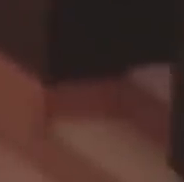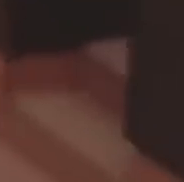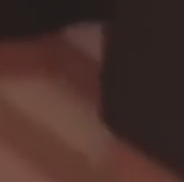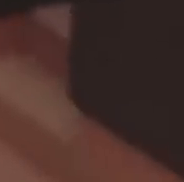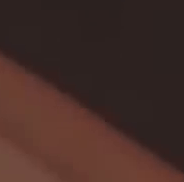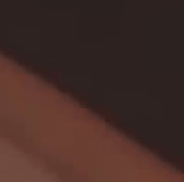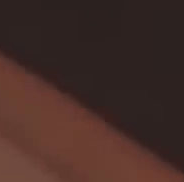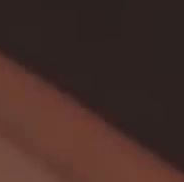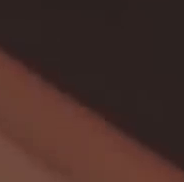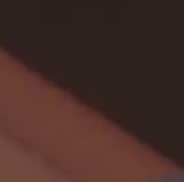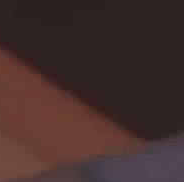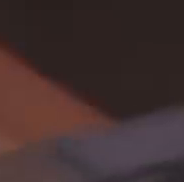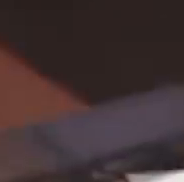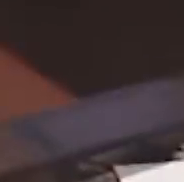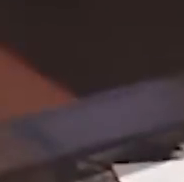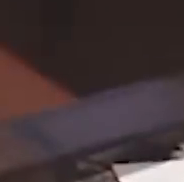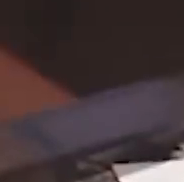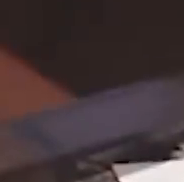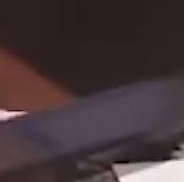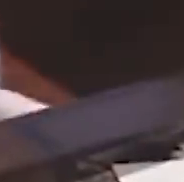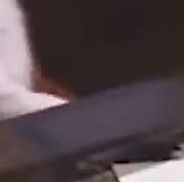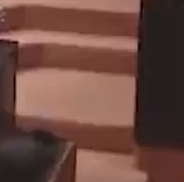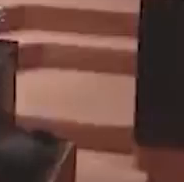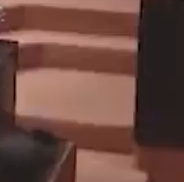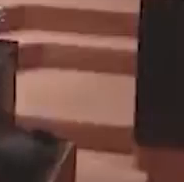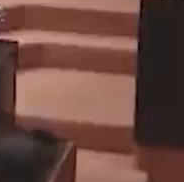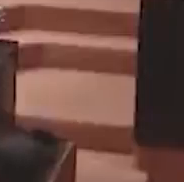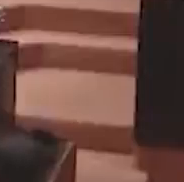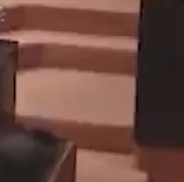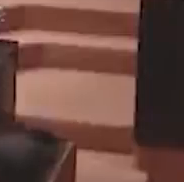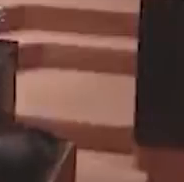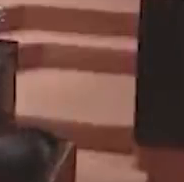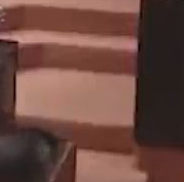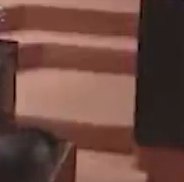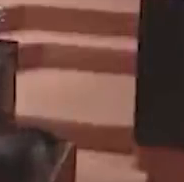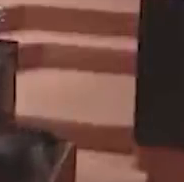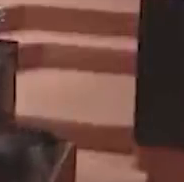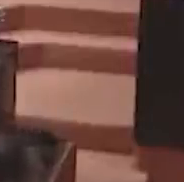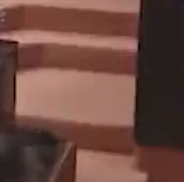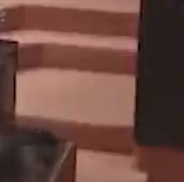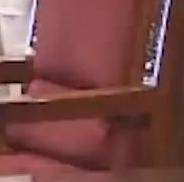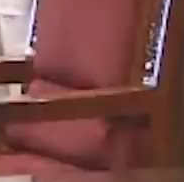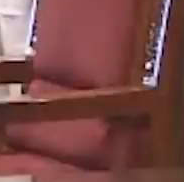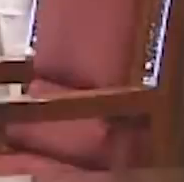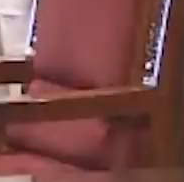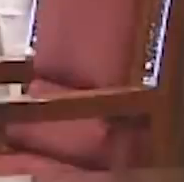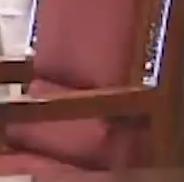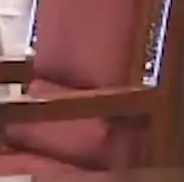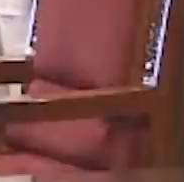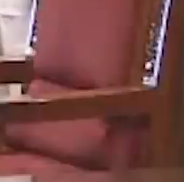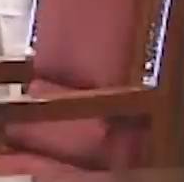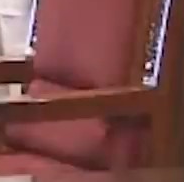කරමින් මැතිවරණයට තරඟ වැදුණු එස් ජගත් සමරවික්‍රමාද පාර්ලිමේන්තු මන්ත්‍රීවරයෙකු ලෙස දිවුරුම් දුන්නා.